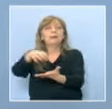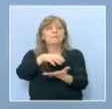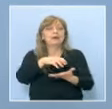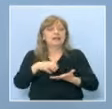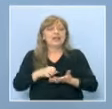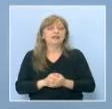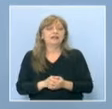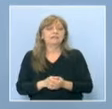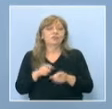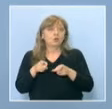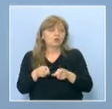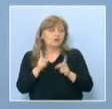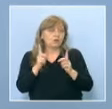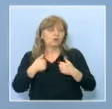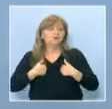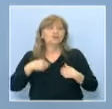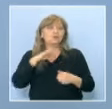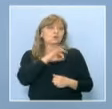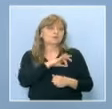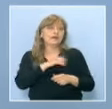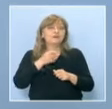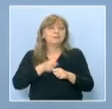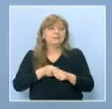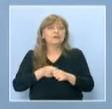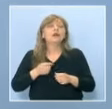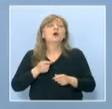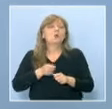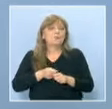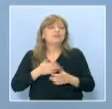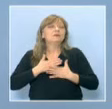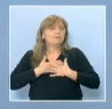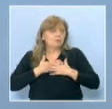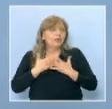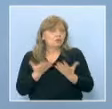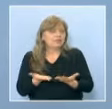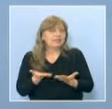Това, което ние успяваме да вършим, го вършим благодарение на